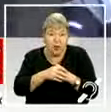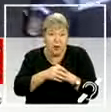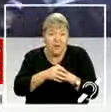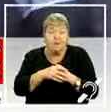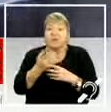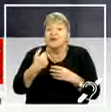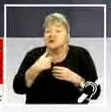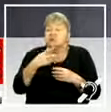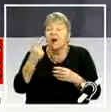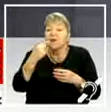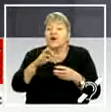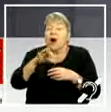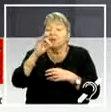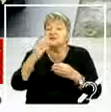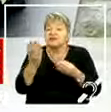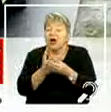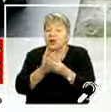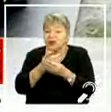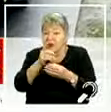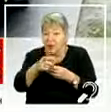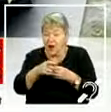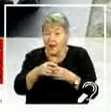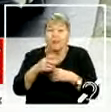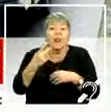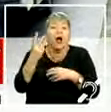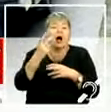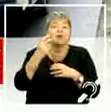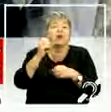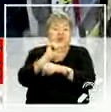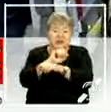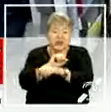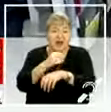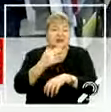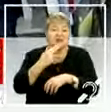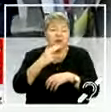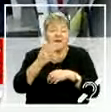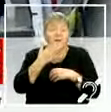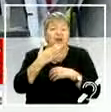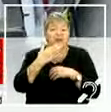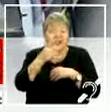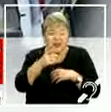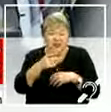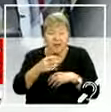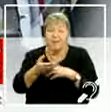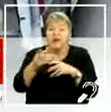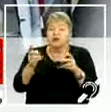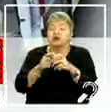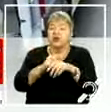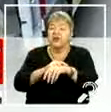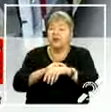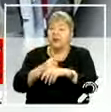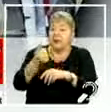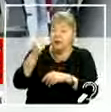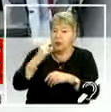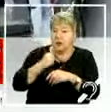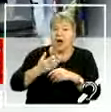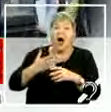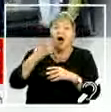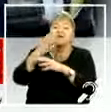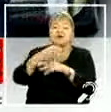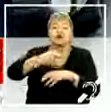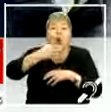și Tristan Tate, aflați în arest preventiv și care chiar în urmă cu puțin timp au fost vizitați